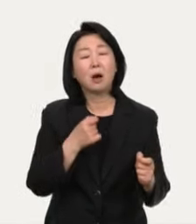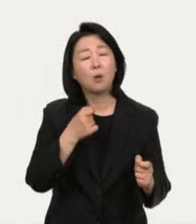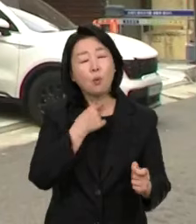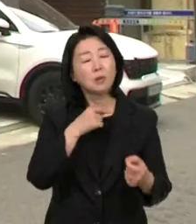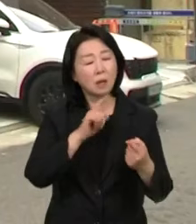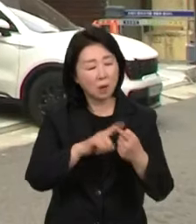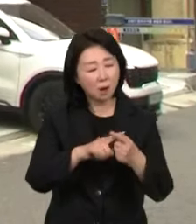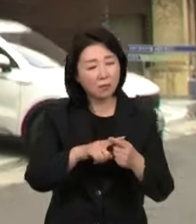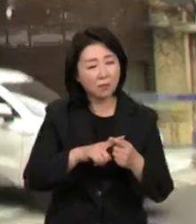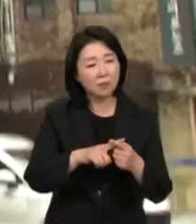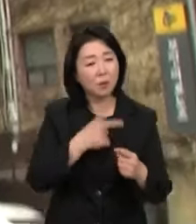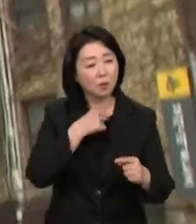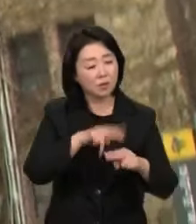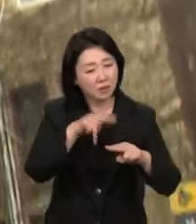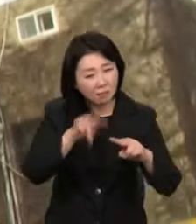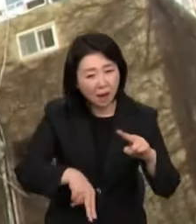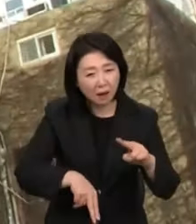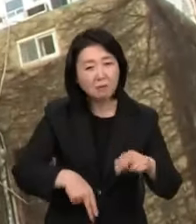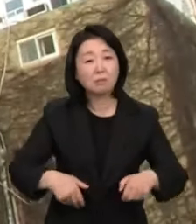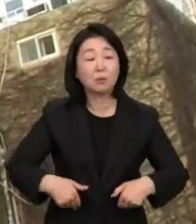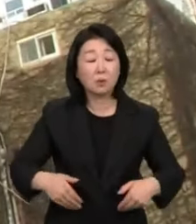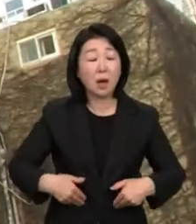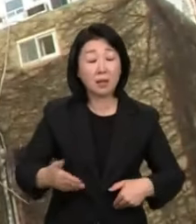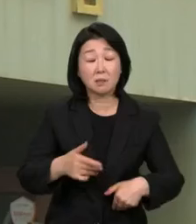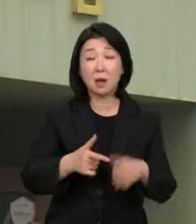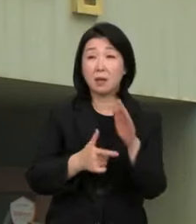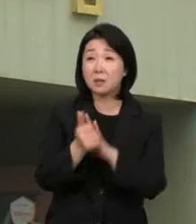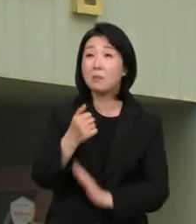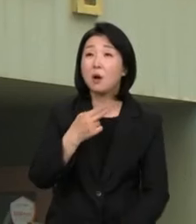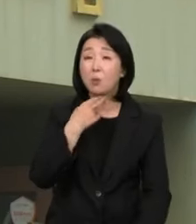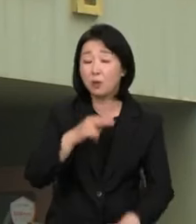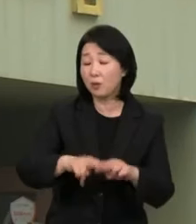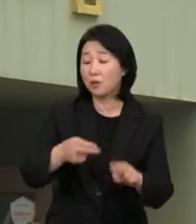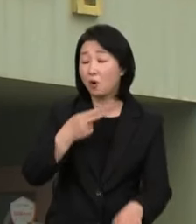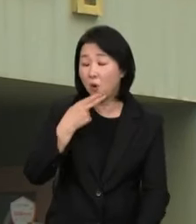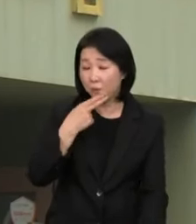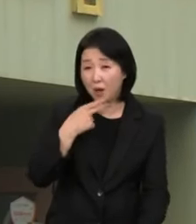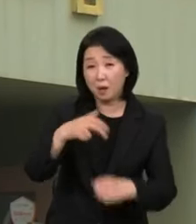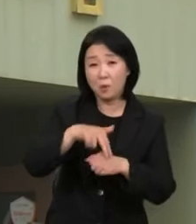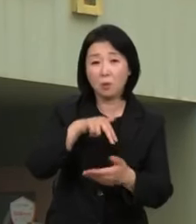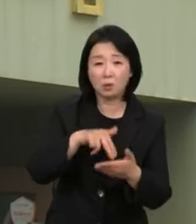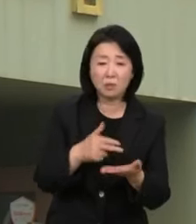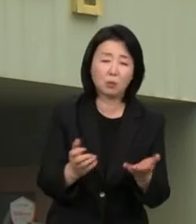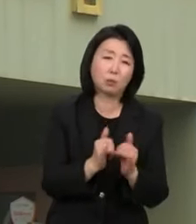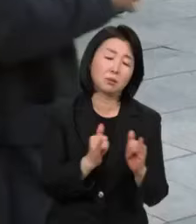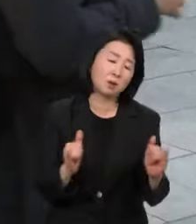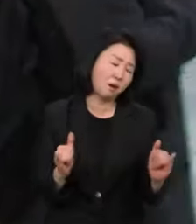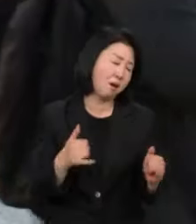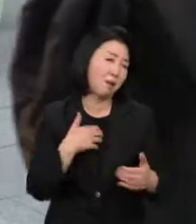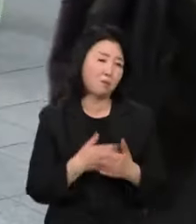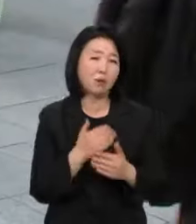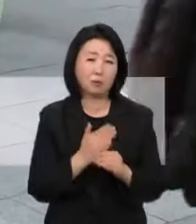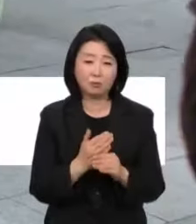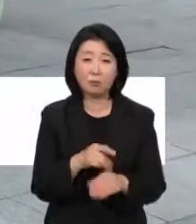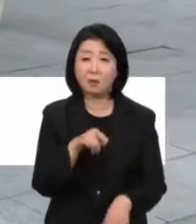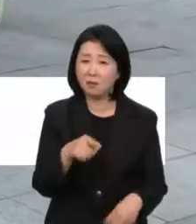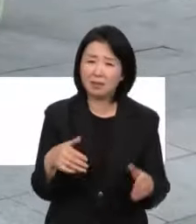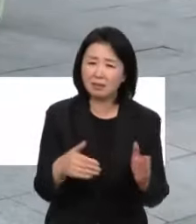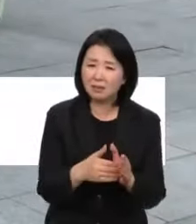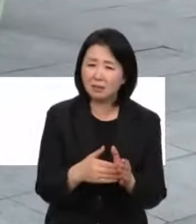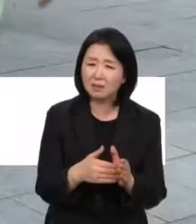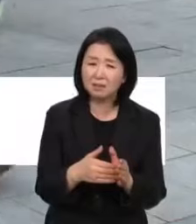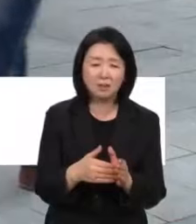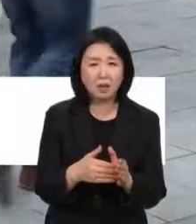겁니다. 하지만 희망 없이는 퇴직도 없다는 병원 측의 입장에도 노동자들은 불안합니다. 과연 여기에서 끝날